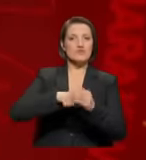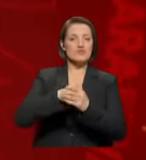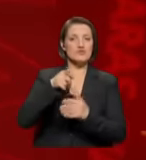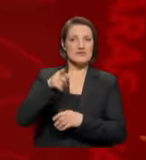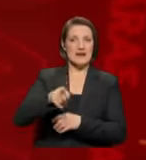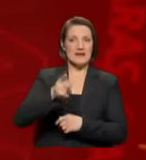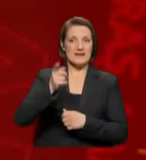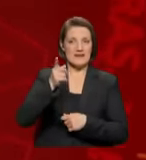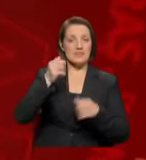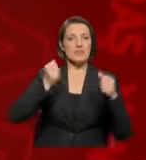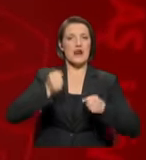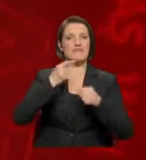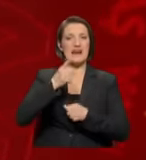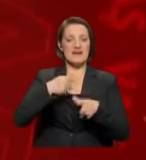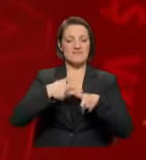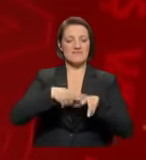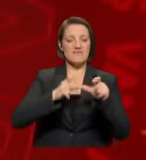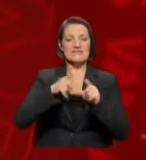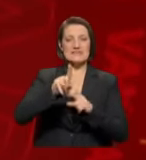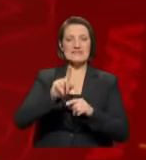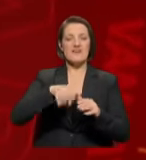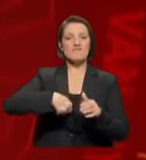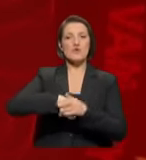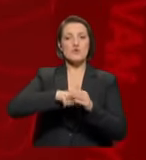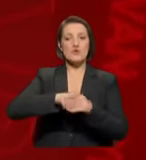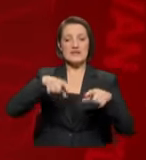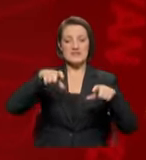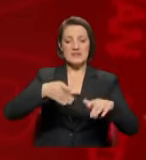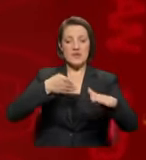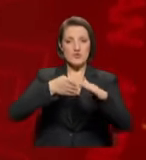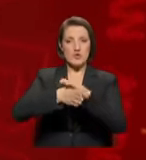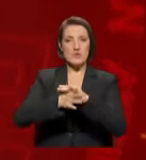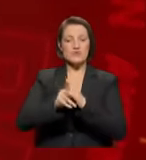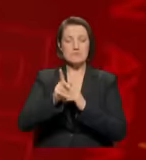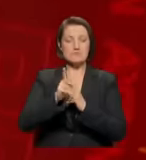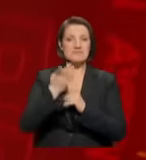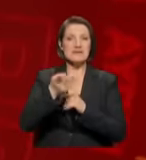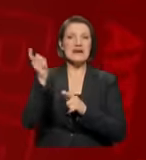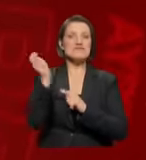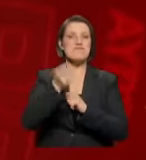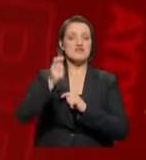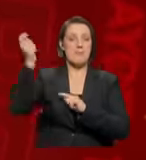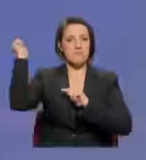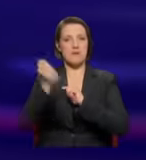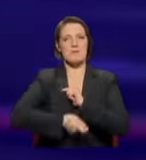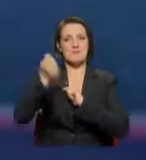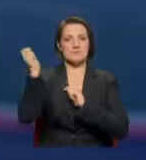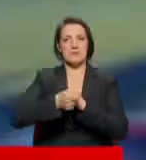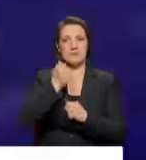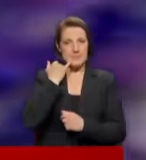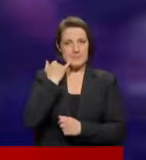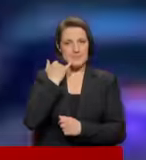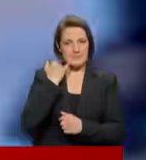Suudi taraftar Faslı futbolcuyu stadyuma sokmayı başardığı kırbaçla dövdü.